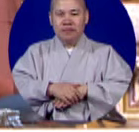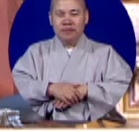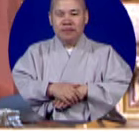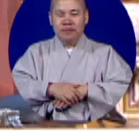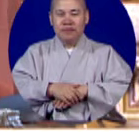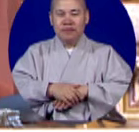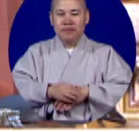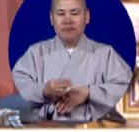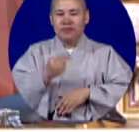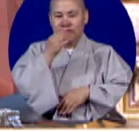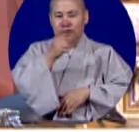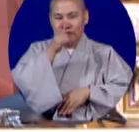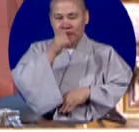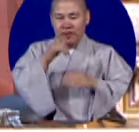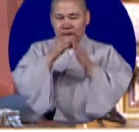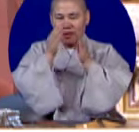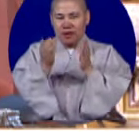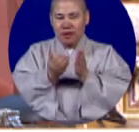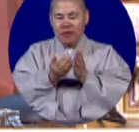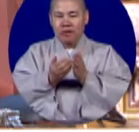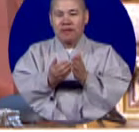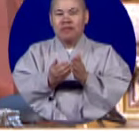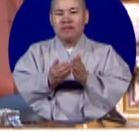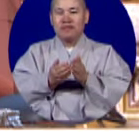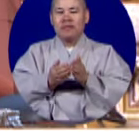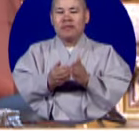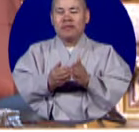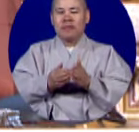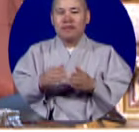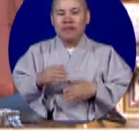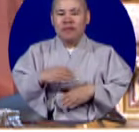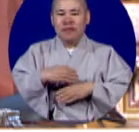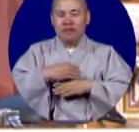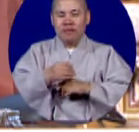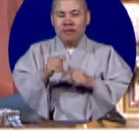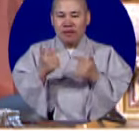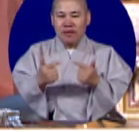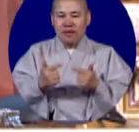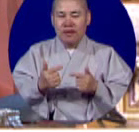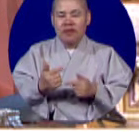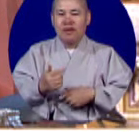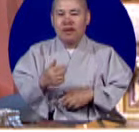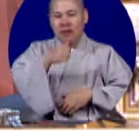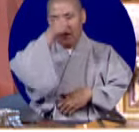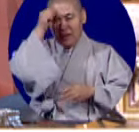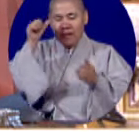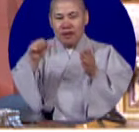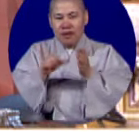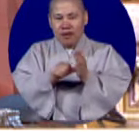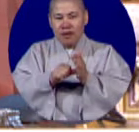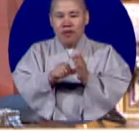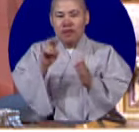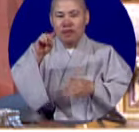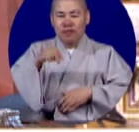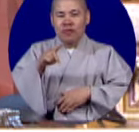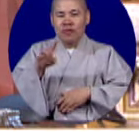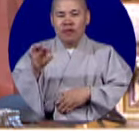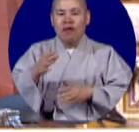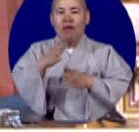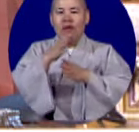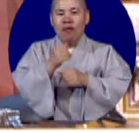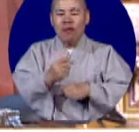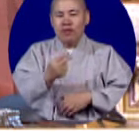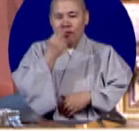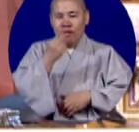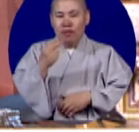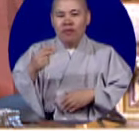이게 중생입니다. 이게 아주 불안정하기 짝이 없어요. 그걸 인생무상이라고 그럽니다. 언제 호흡이 다